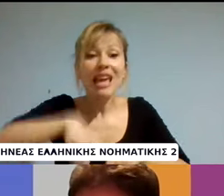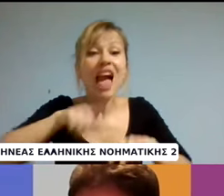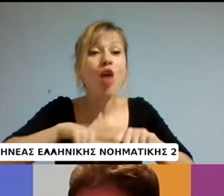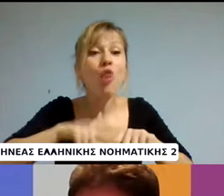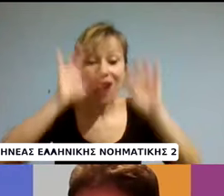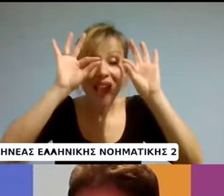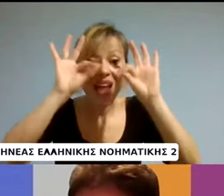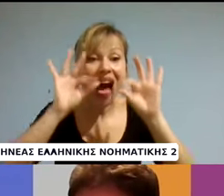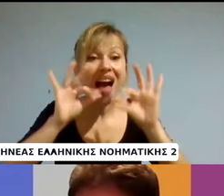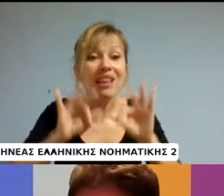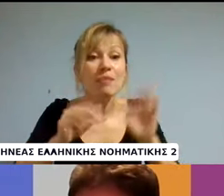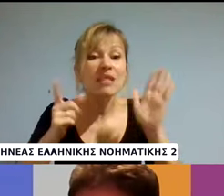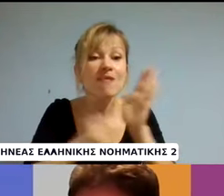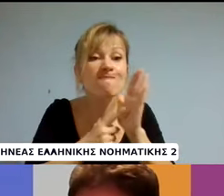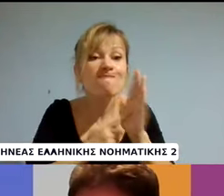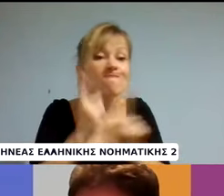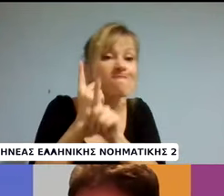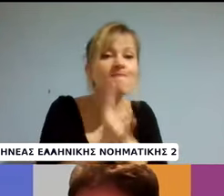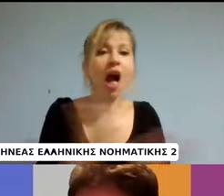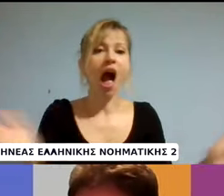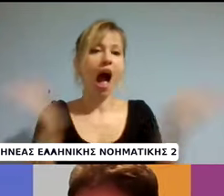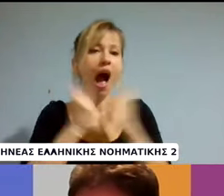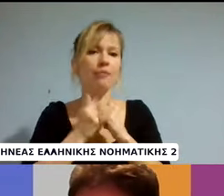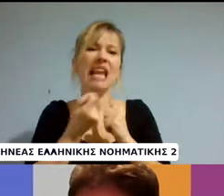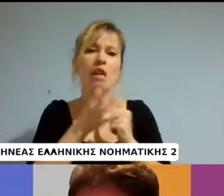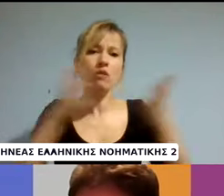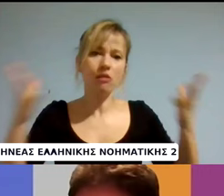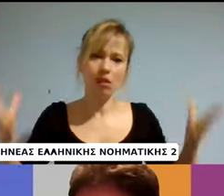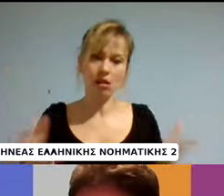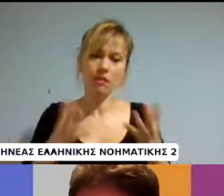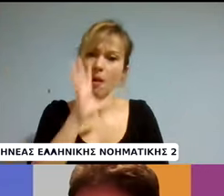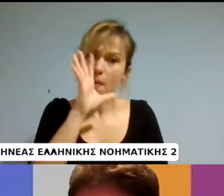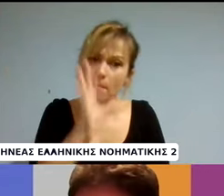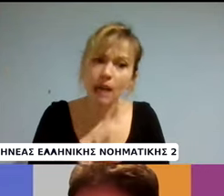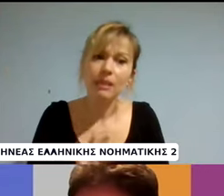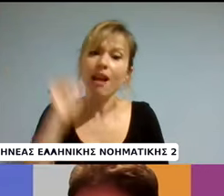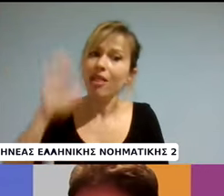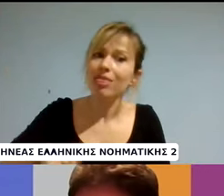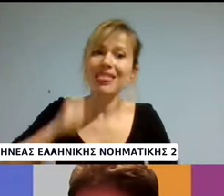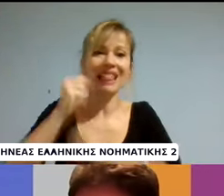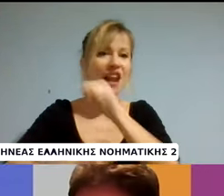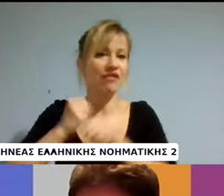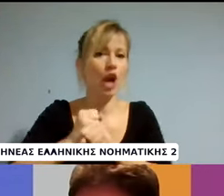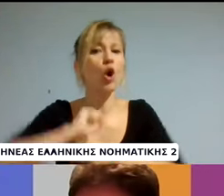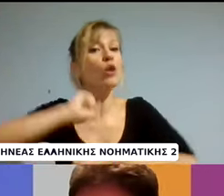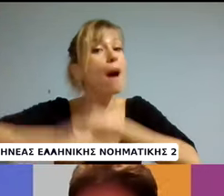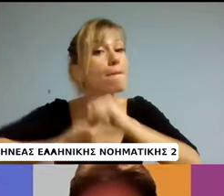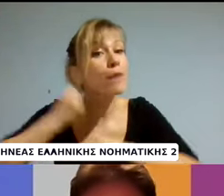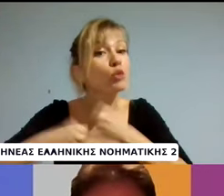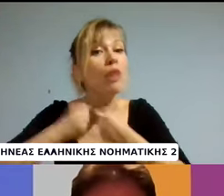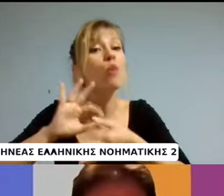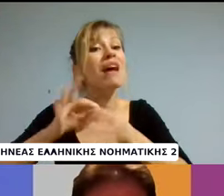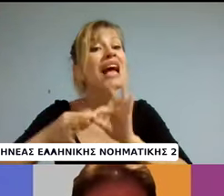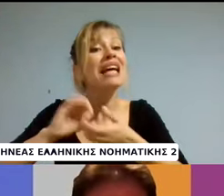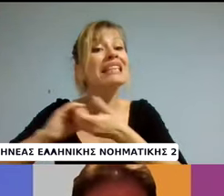ουσία ο Σωτήρης. Και όντως τα τελευταία χρόνια γίνονται προσπάθειες να έρθουν πιο κοντά οι διάφοροι σύλλογοι. Έχουμε και πολλούς ζωή να έχουμε.